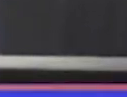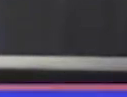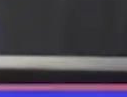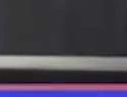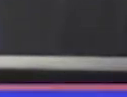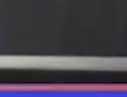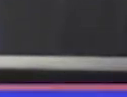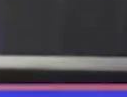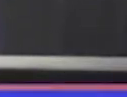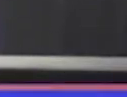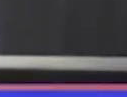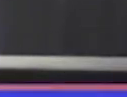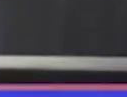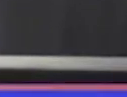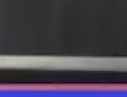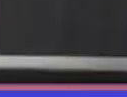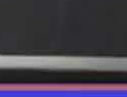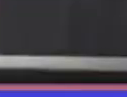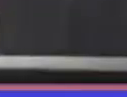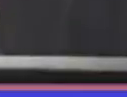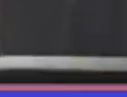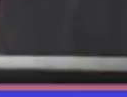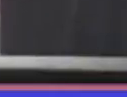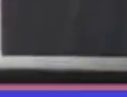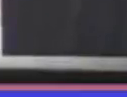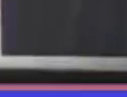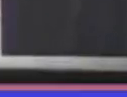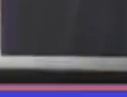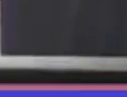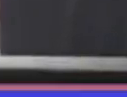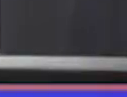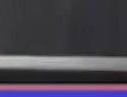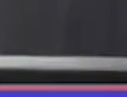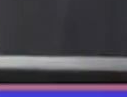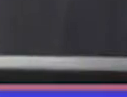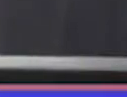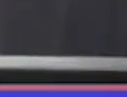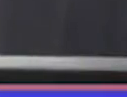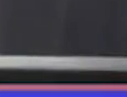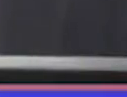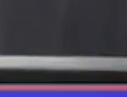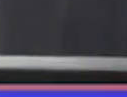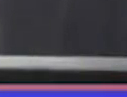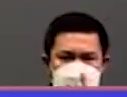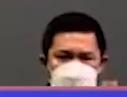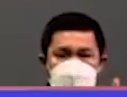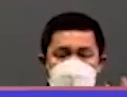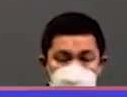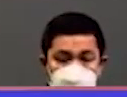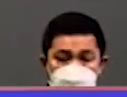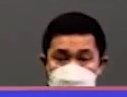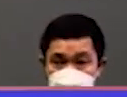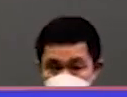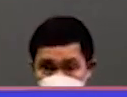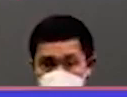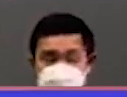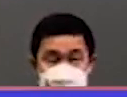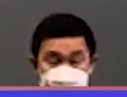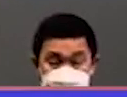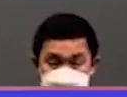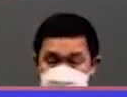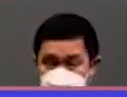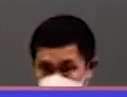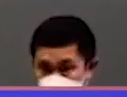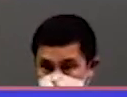มนตรีนะคะท่านบอกว่าเตือนกันหน่อยสำหรับคนที่ลงทะเบียนบัตรสวัสดิการแห่งรัฐรอบใหม่เนี่ยไปตรวจสอบสถานะของท่านด้ว